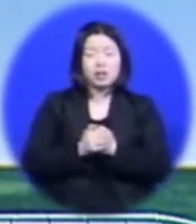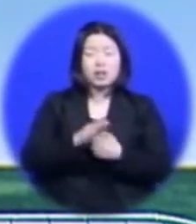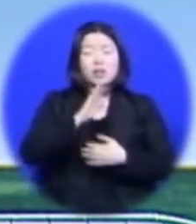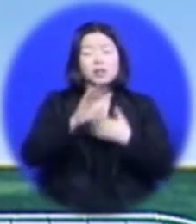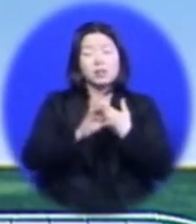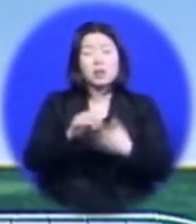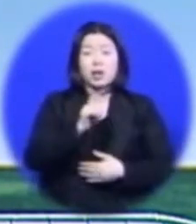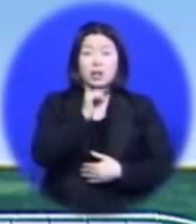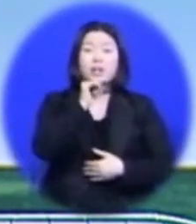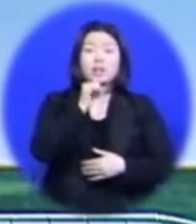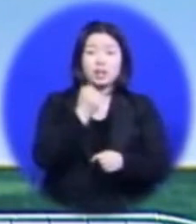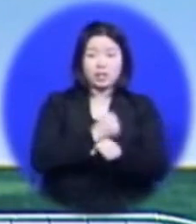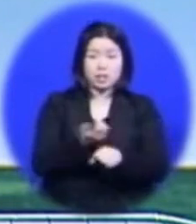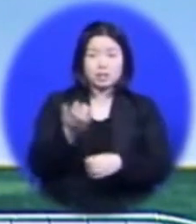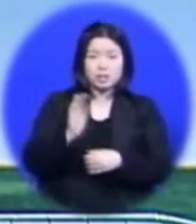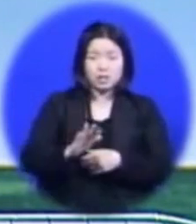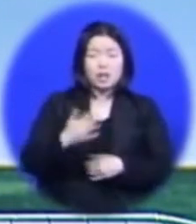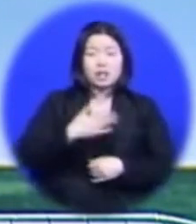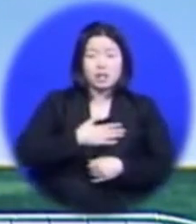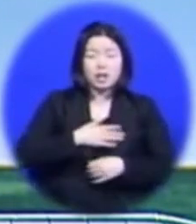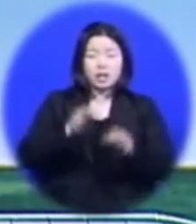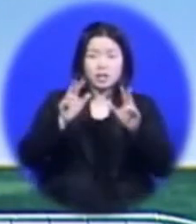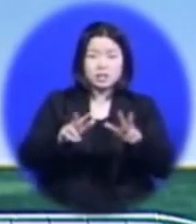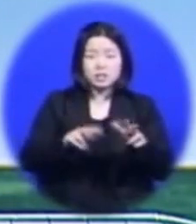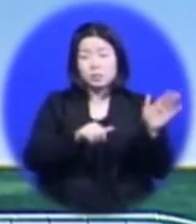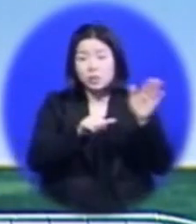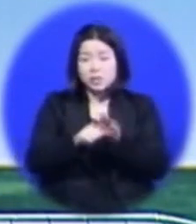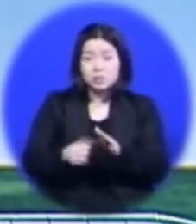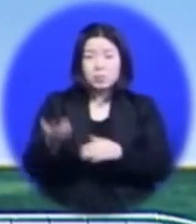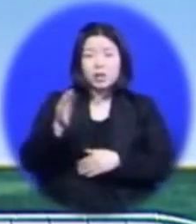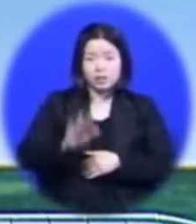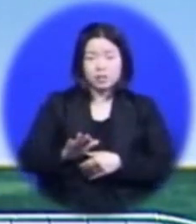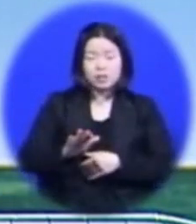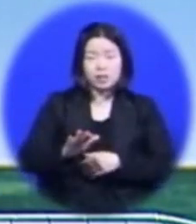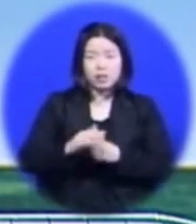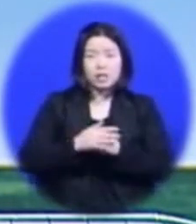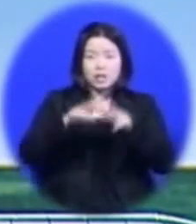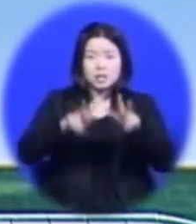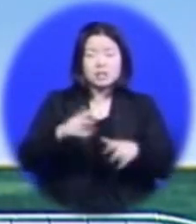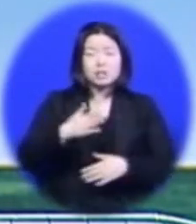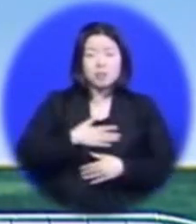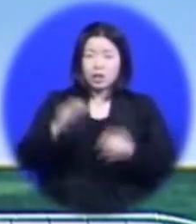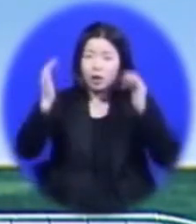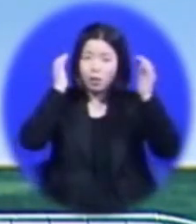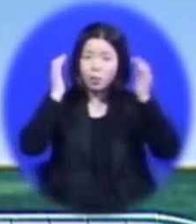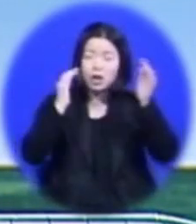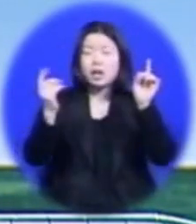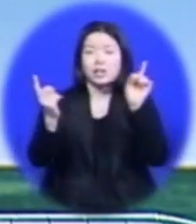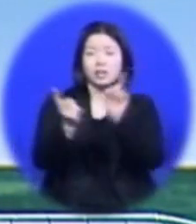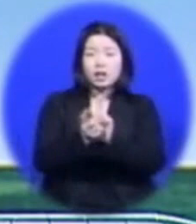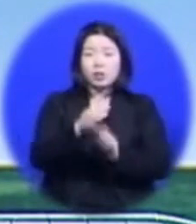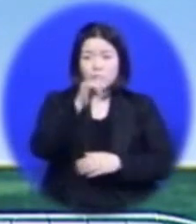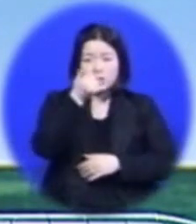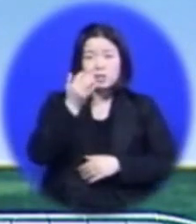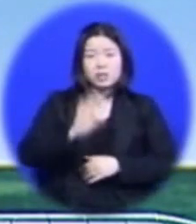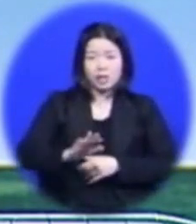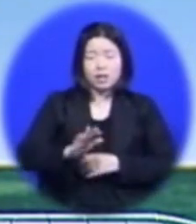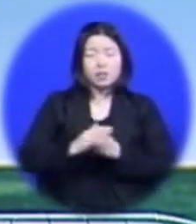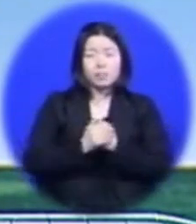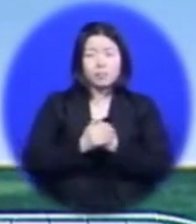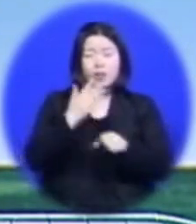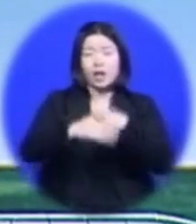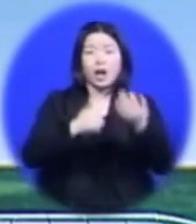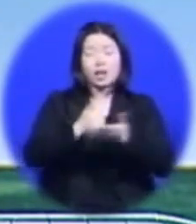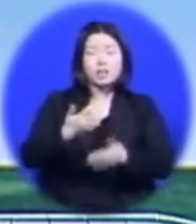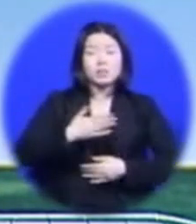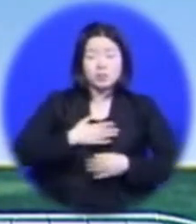가난한데, 내가 지금 실패했는데, 지금 내가 환난을 당하고 있는데,